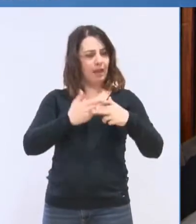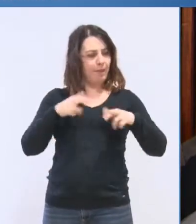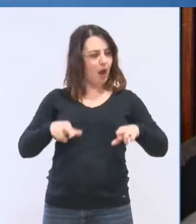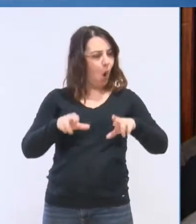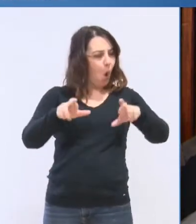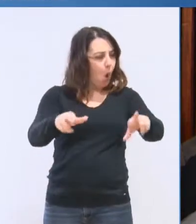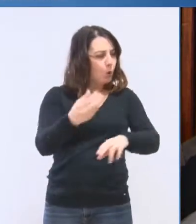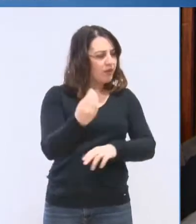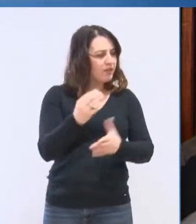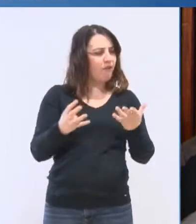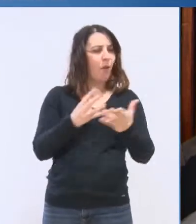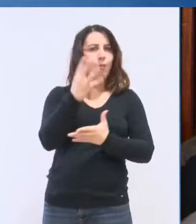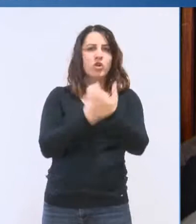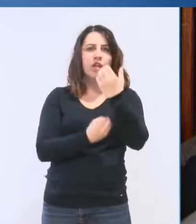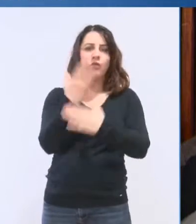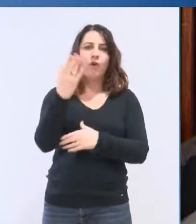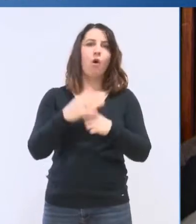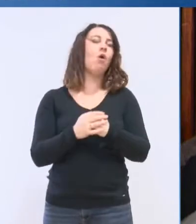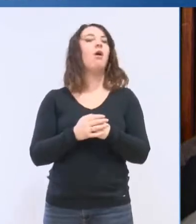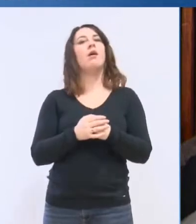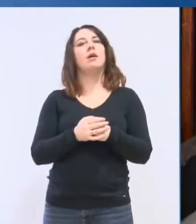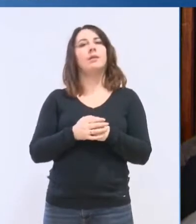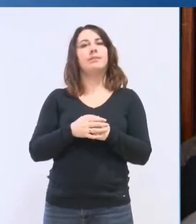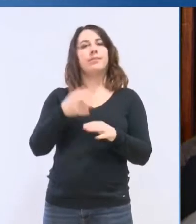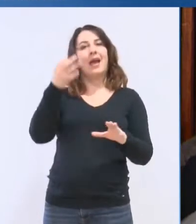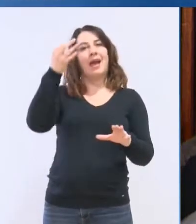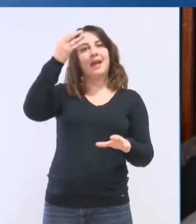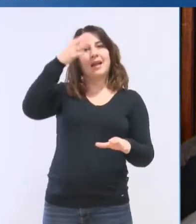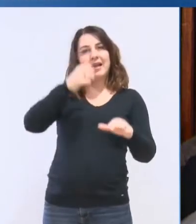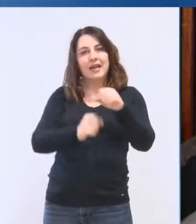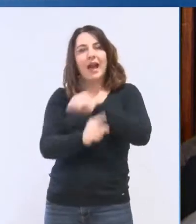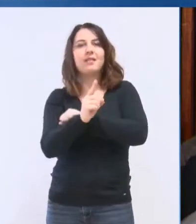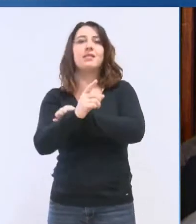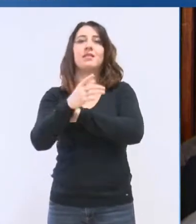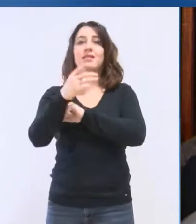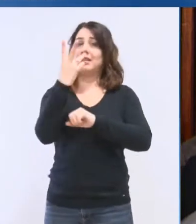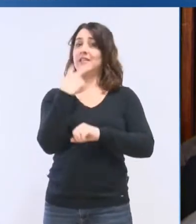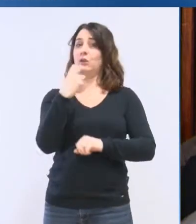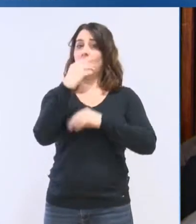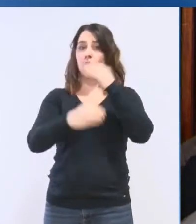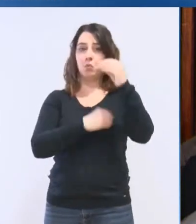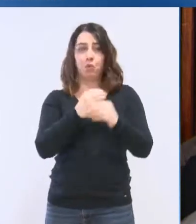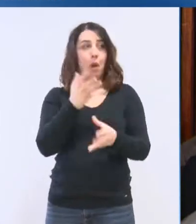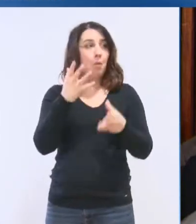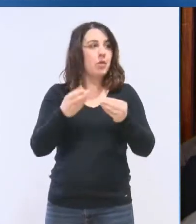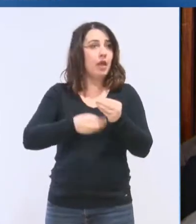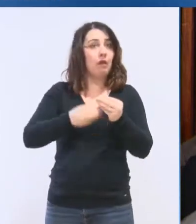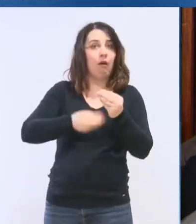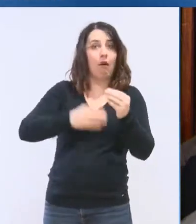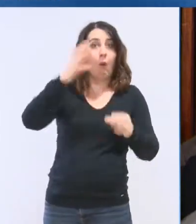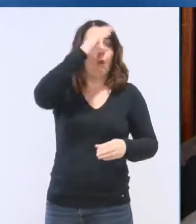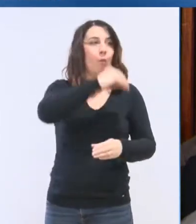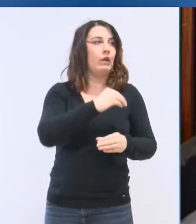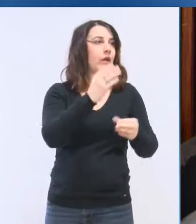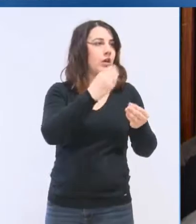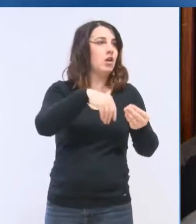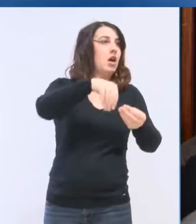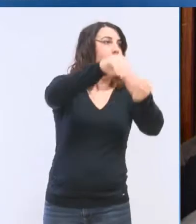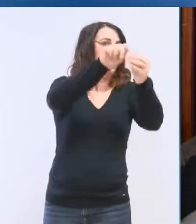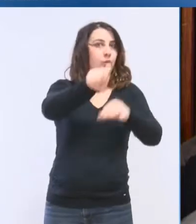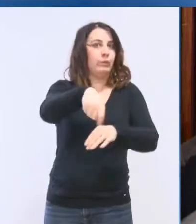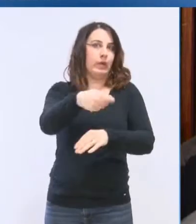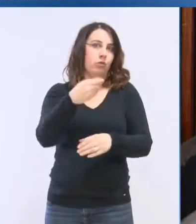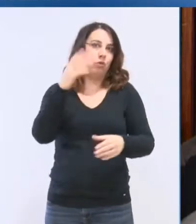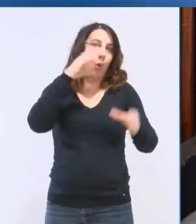des enfants, graines de citoyens du monde, et il est possible que j'en oublie, vous me compléterez, c'est très